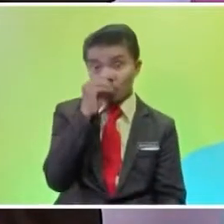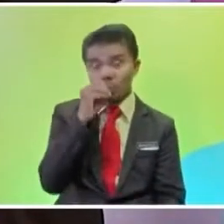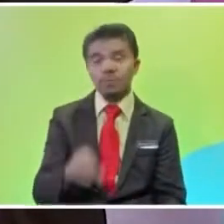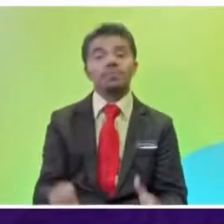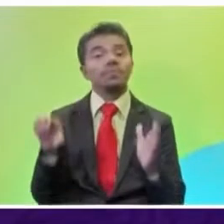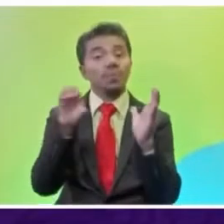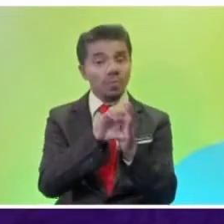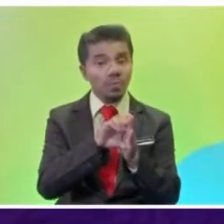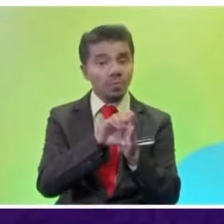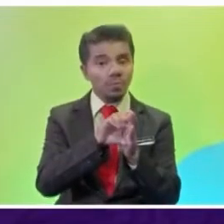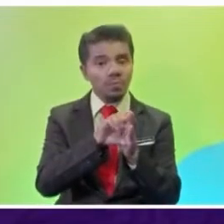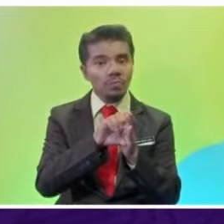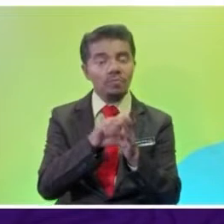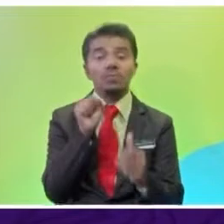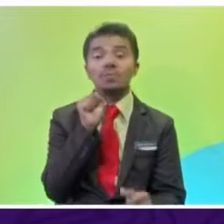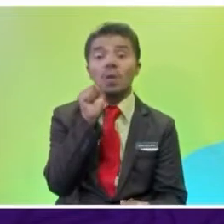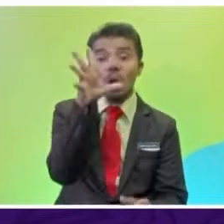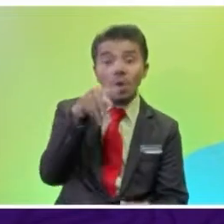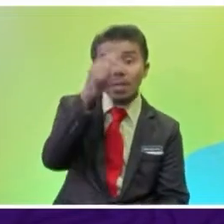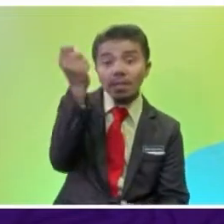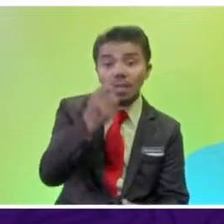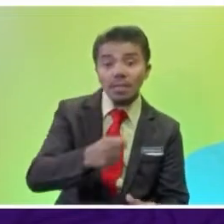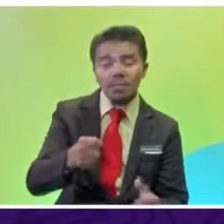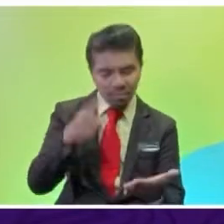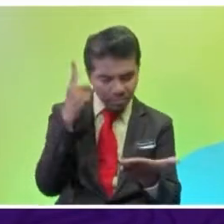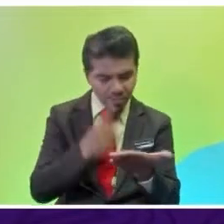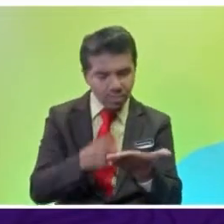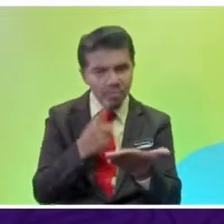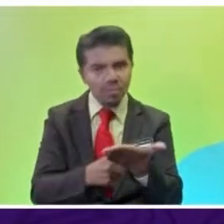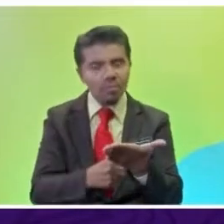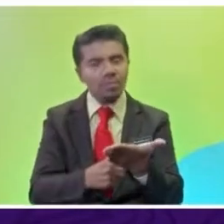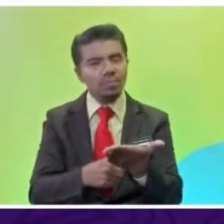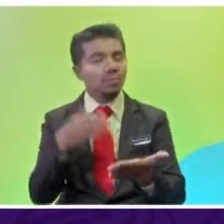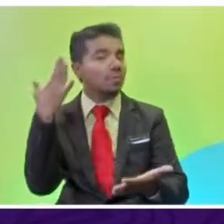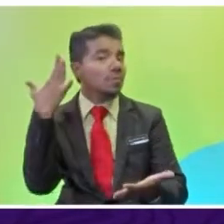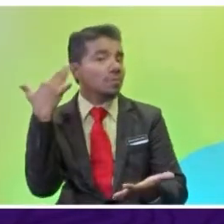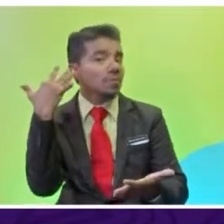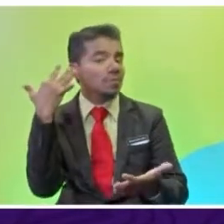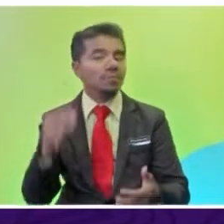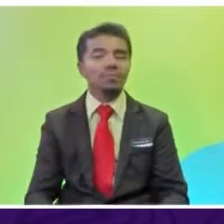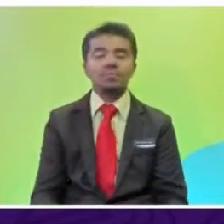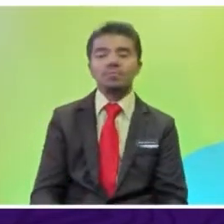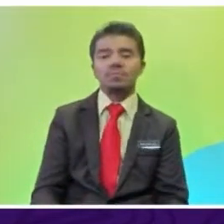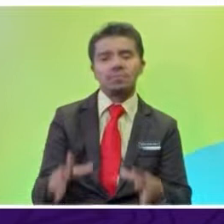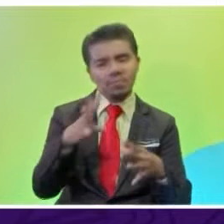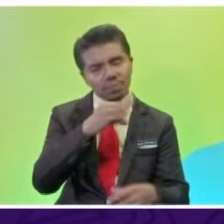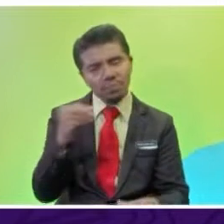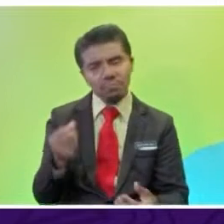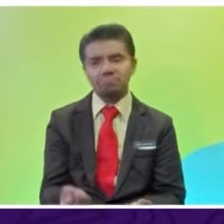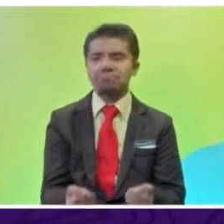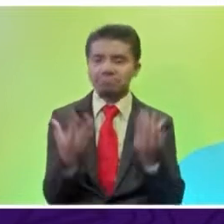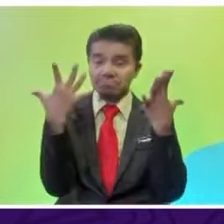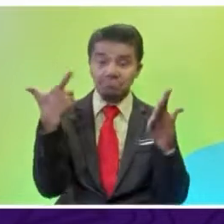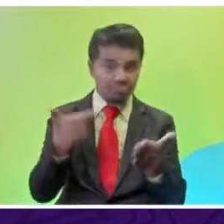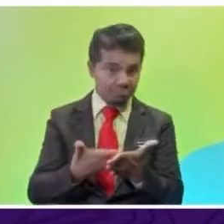seperti sesi soal jawab perbincangan mendengar dan memberi respon secara lisan dan banyak lagi jadi